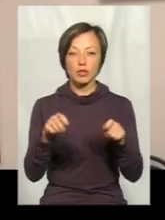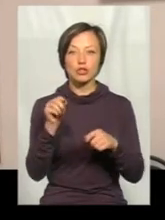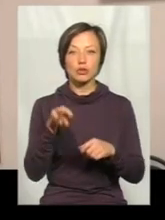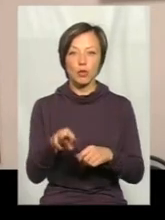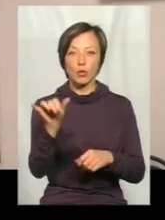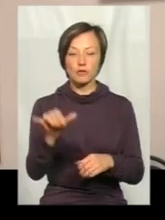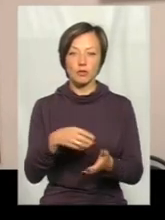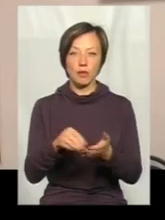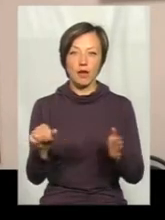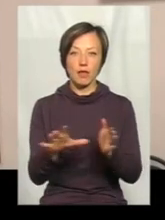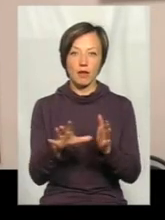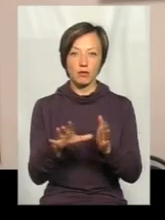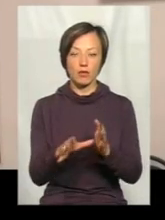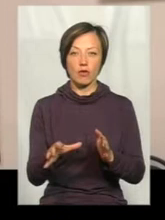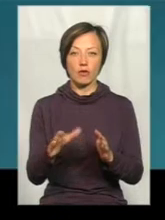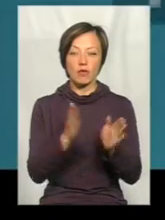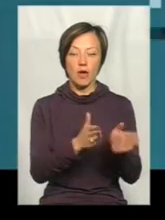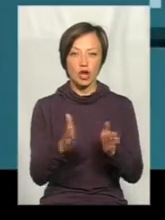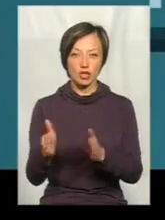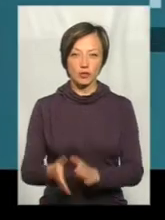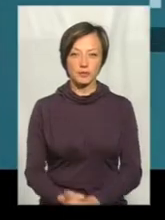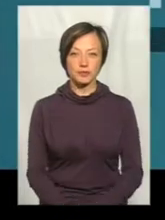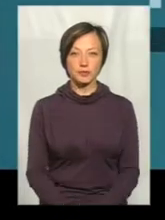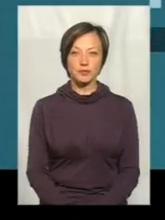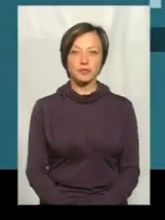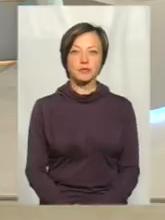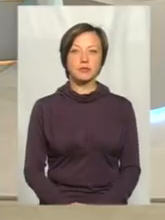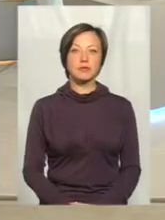купляє електричну енергію в електромережі.